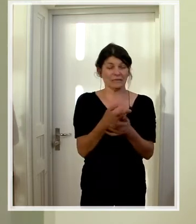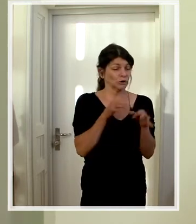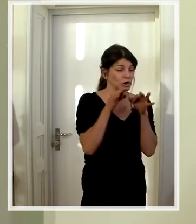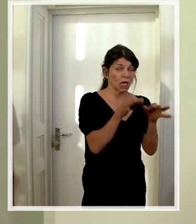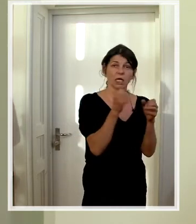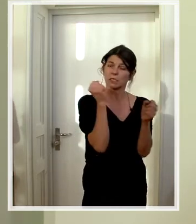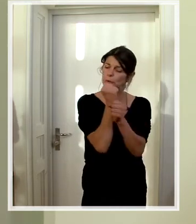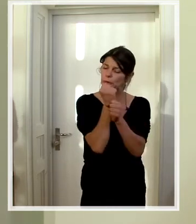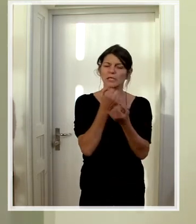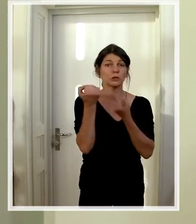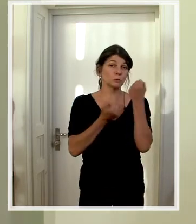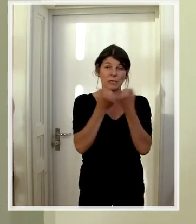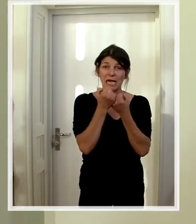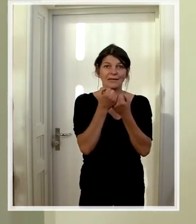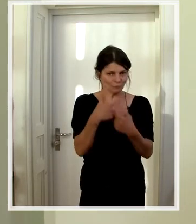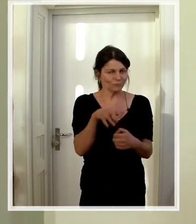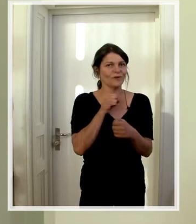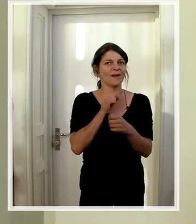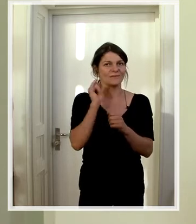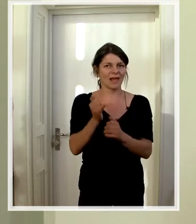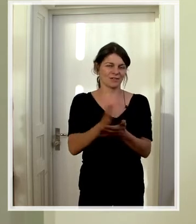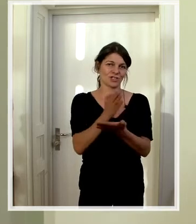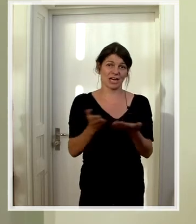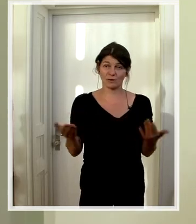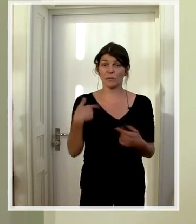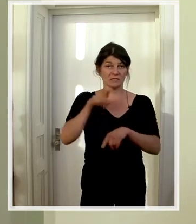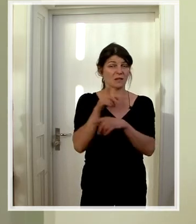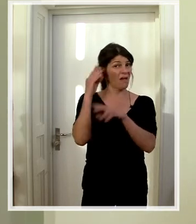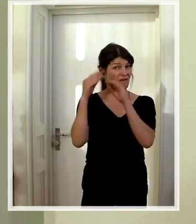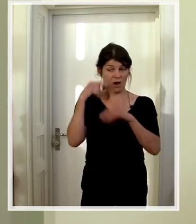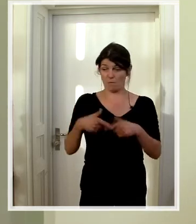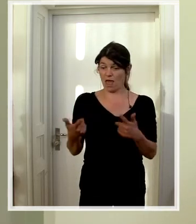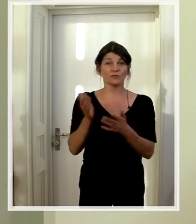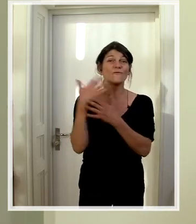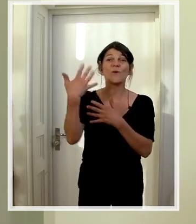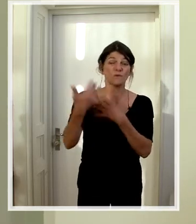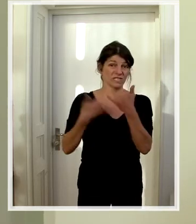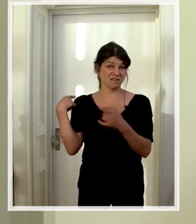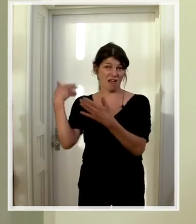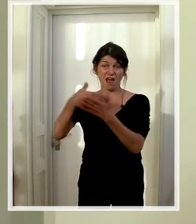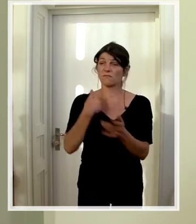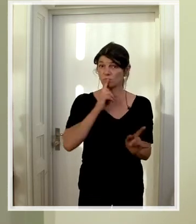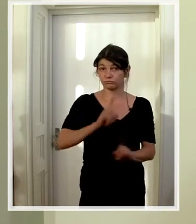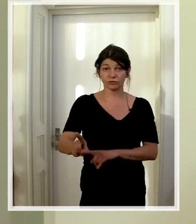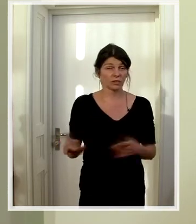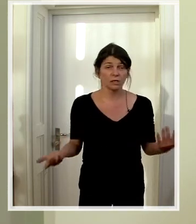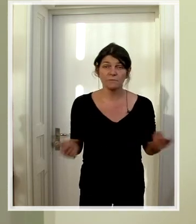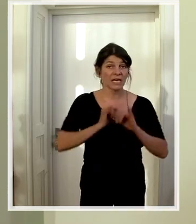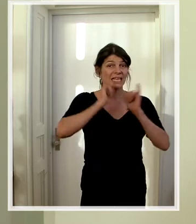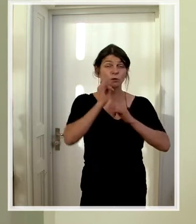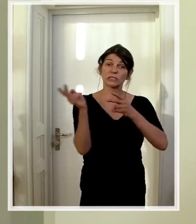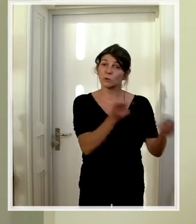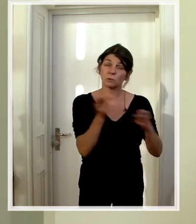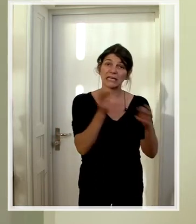sind extrem schwierig durchzusetzen. Wir haben, wie gesagt, selber Erfahrungen im Land. 50 Jahre war eigentlich Stillstand gewesen. Industrie zu bringen,